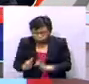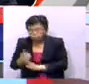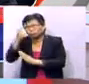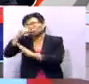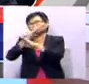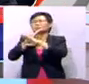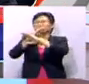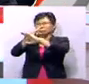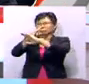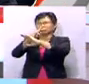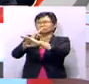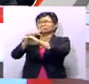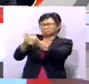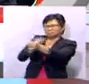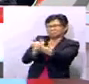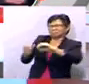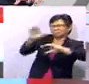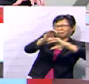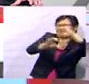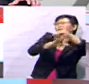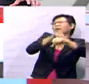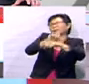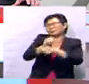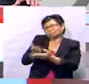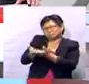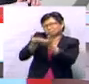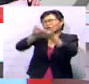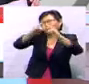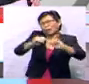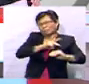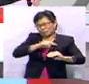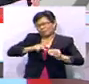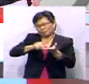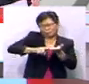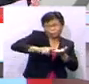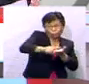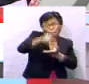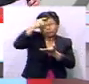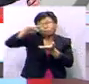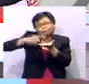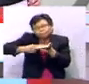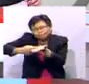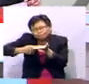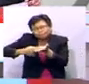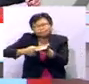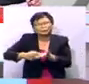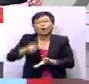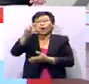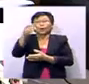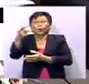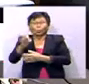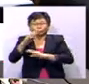mengelak pertindihan tugas. Cadangan mengenainya akan dibawa ke mesyuarat Kabinet minggu depan untuk perbincangan. Menurut